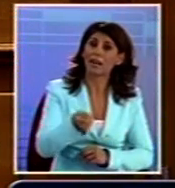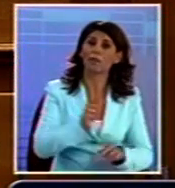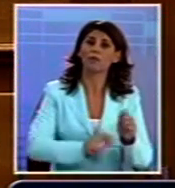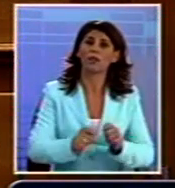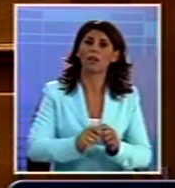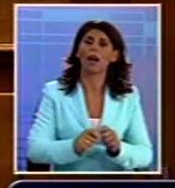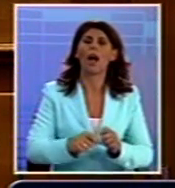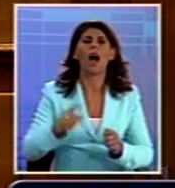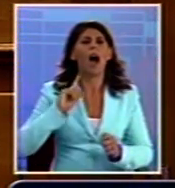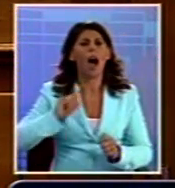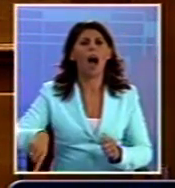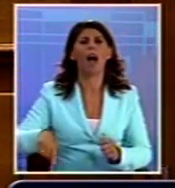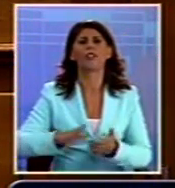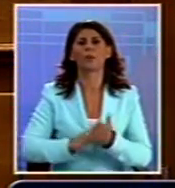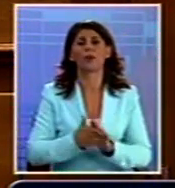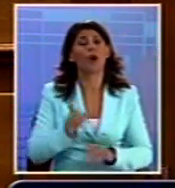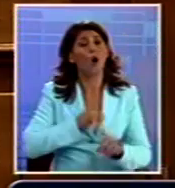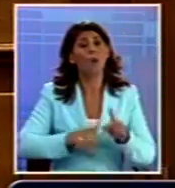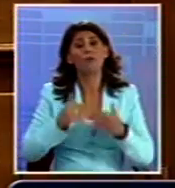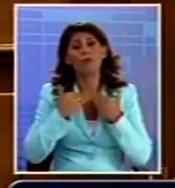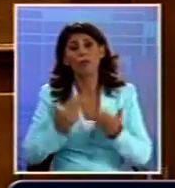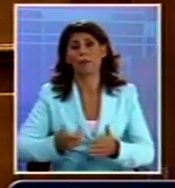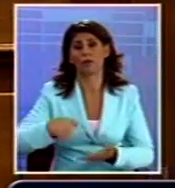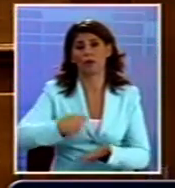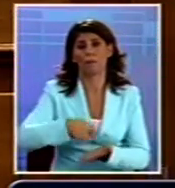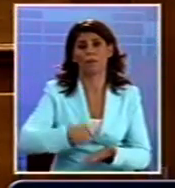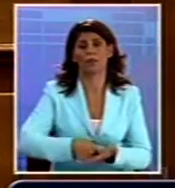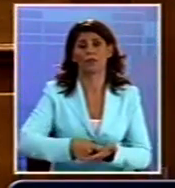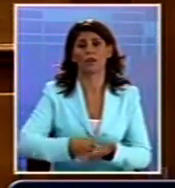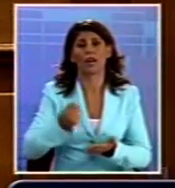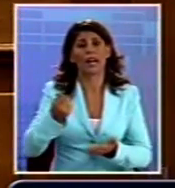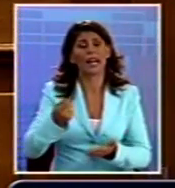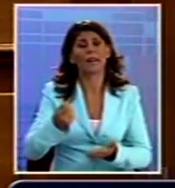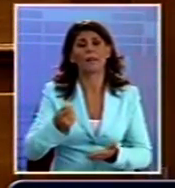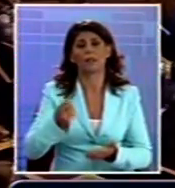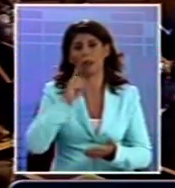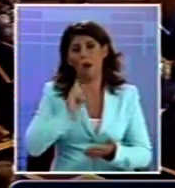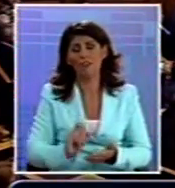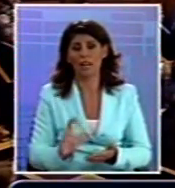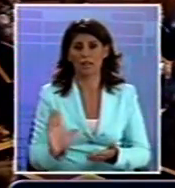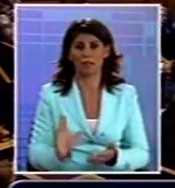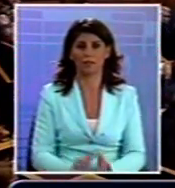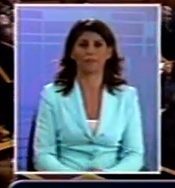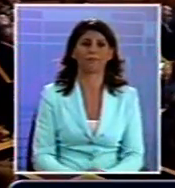από αδικοπραξίες σε εκείνους που αδυνατούν να πληρώσουν τις χρηματικές τους οφειλές.